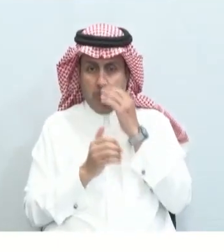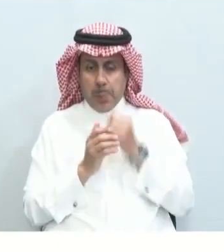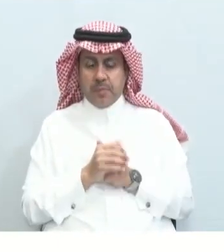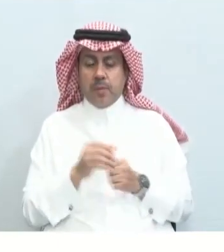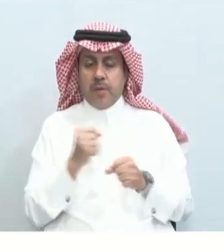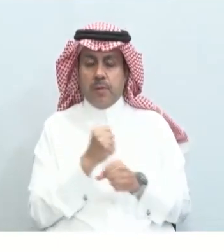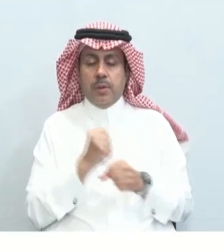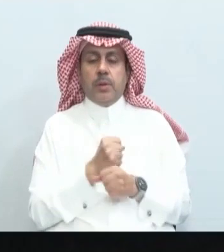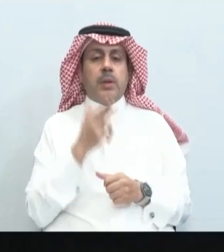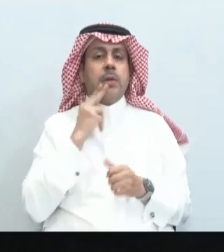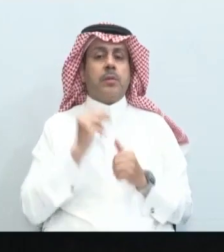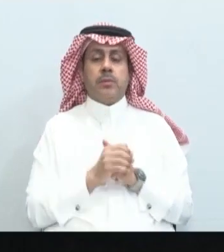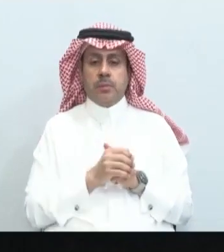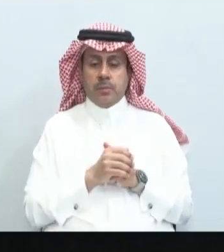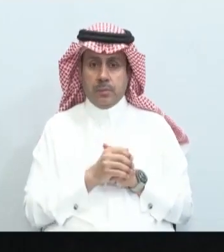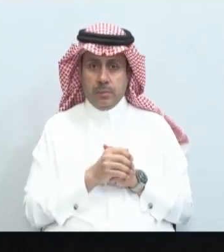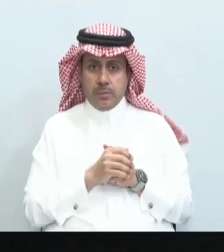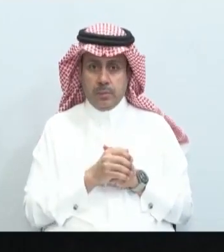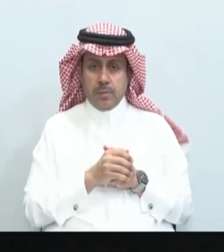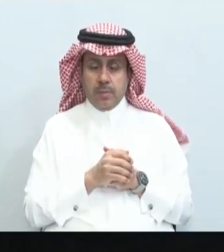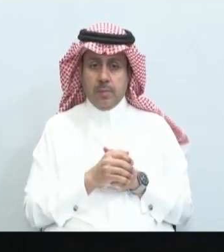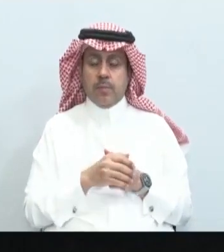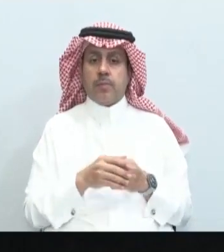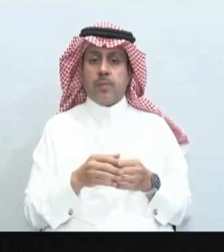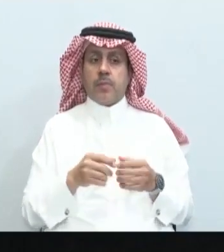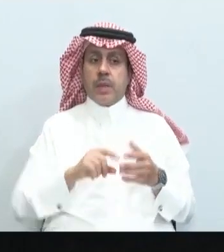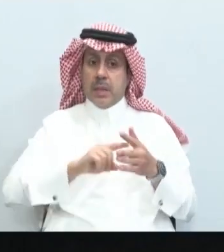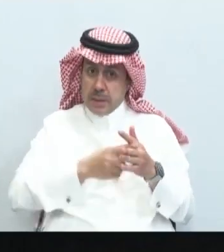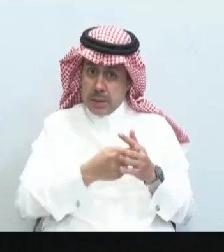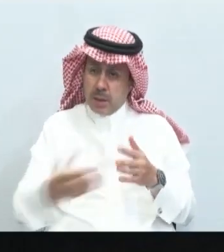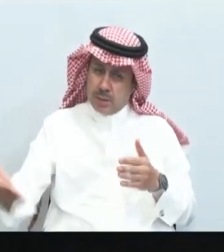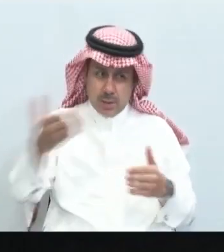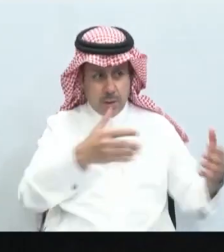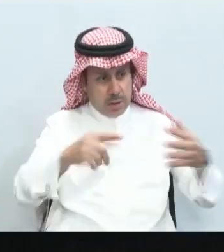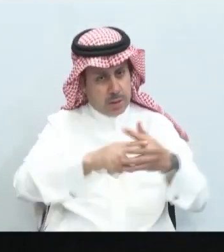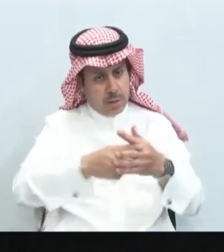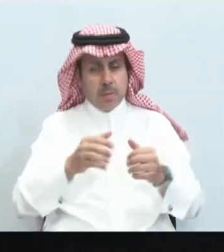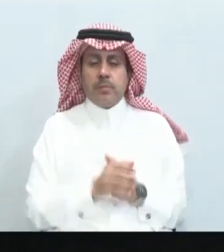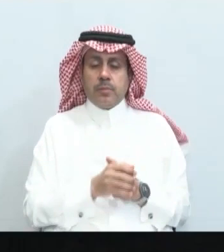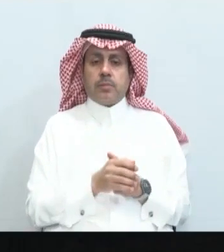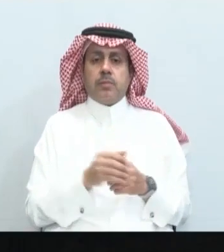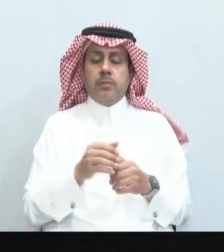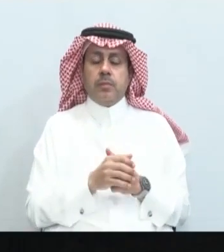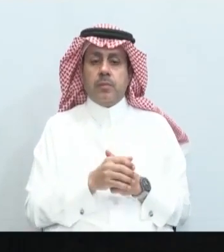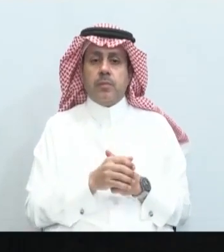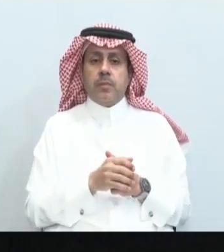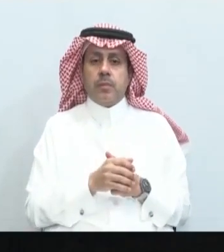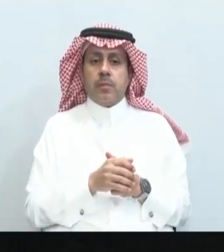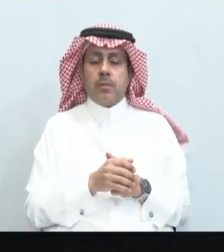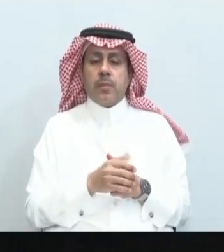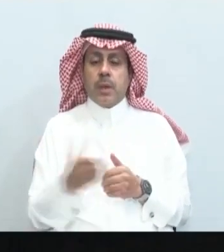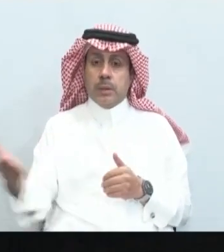لفعل لفعل الخير من اصلاح بين الناس وايضا تقديم المصلحه